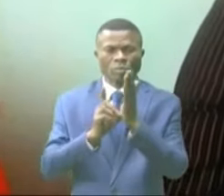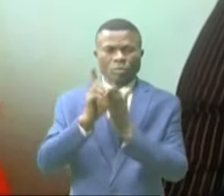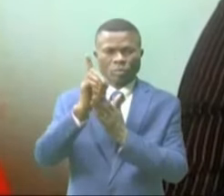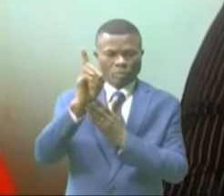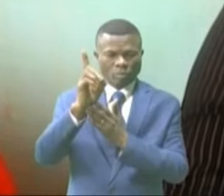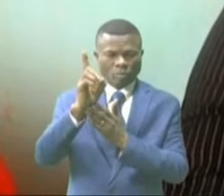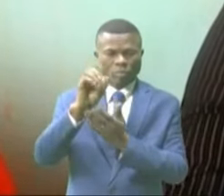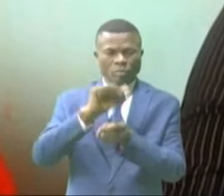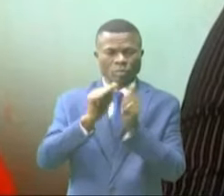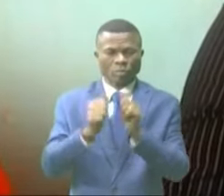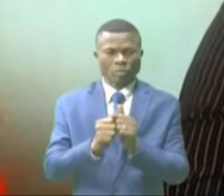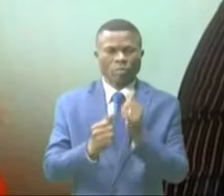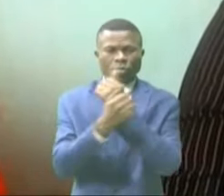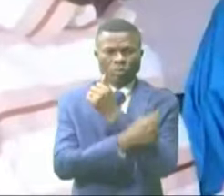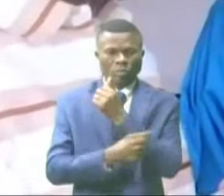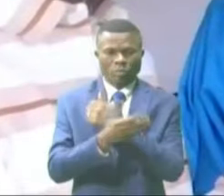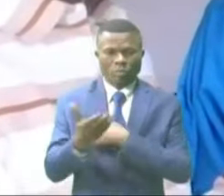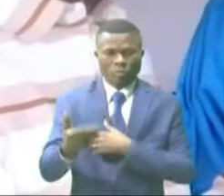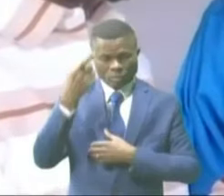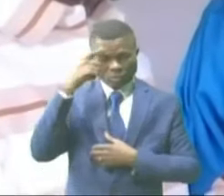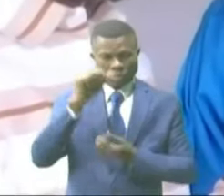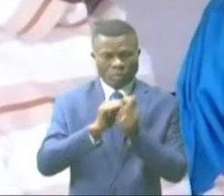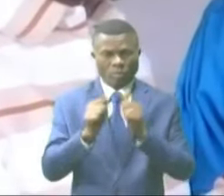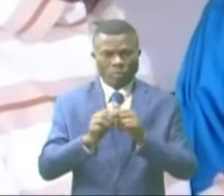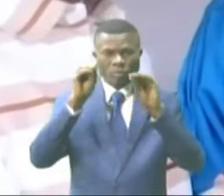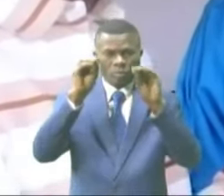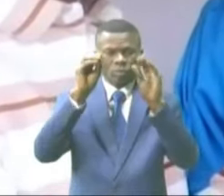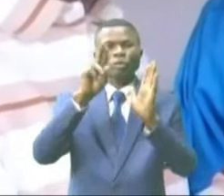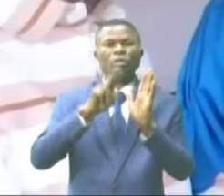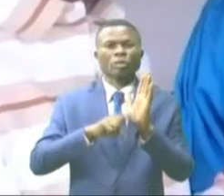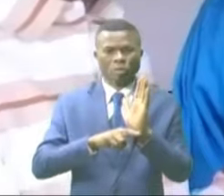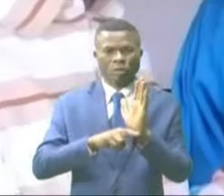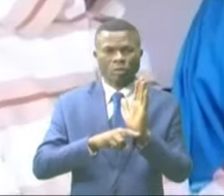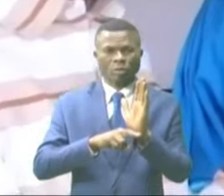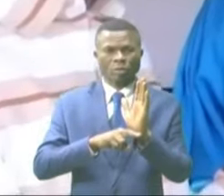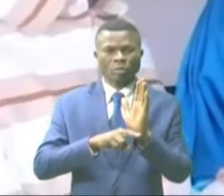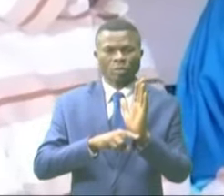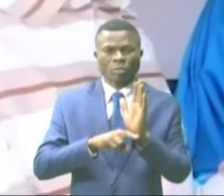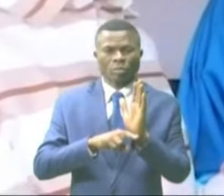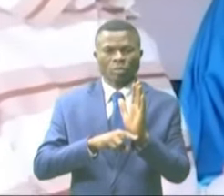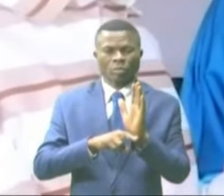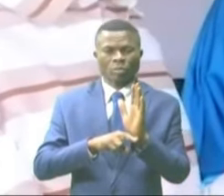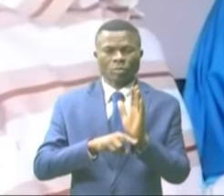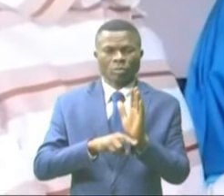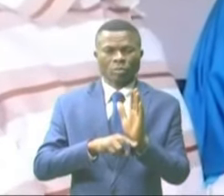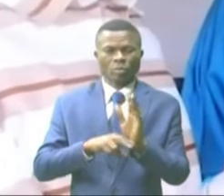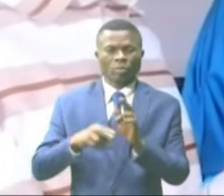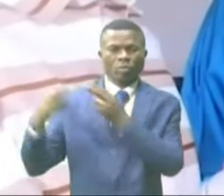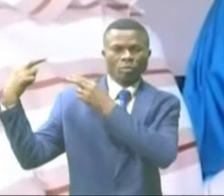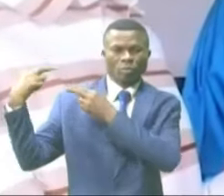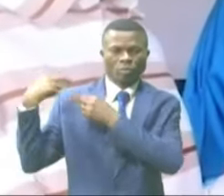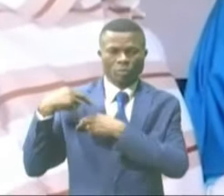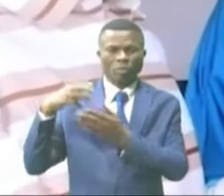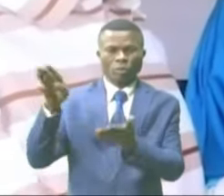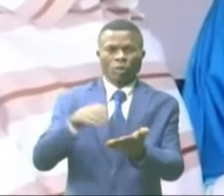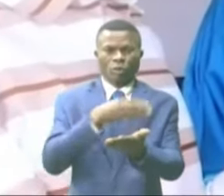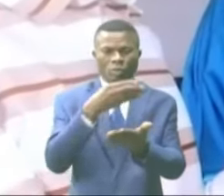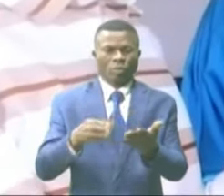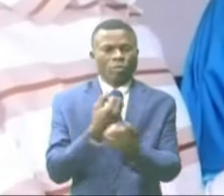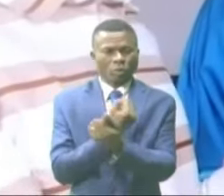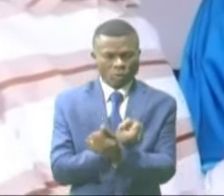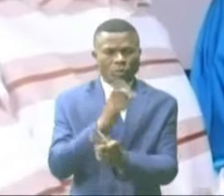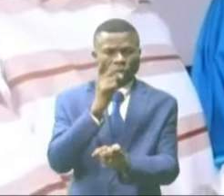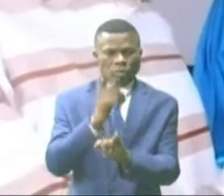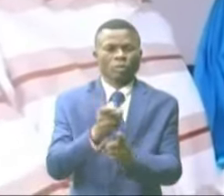toute question de développement. Pour ce qui est de l'enseignement, les charges horaires ont été